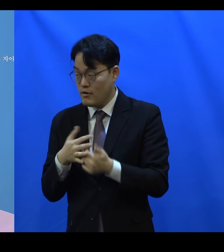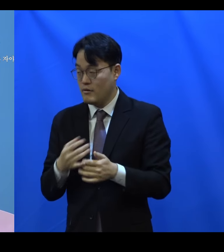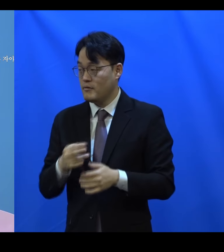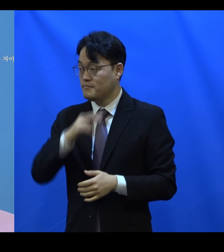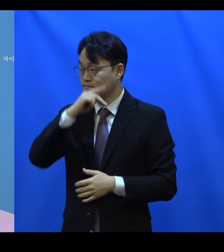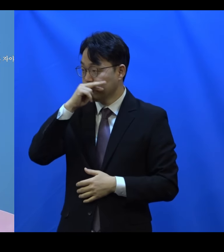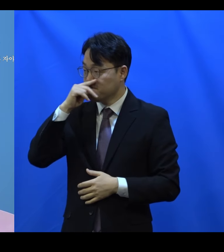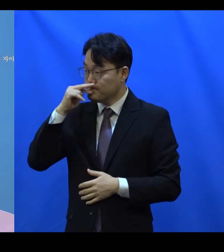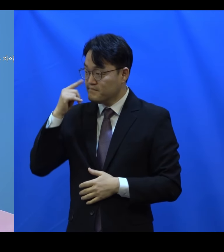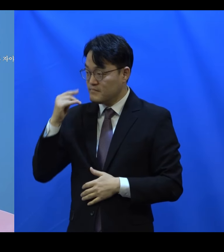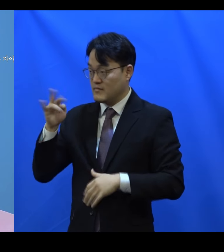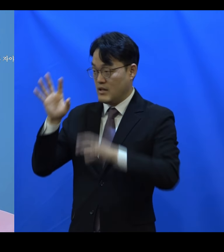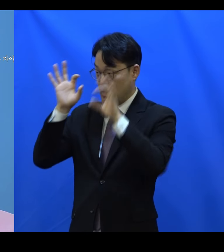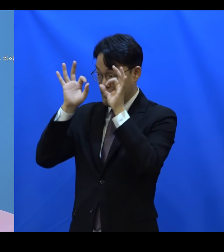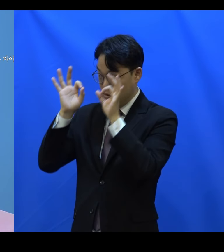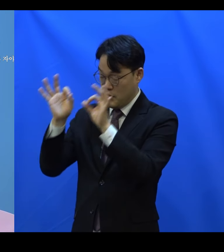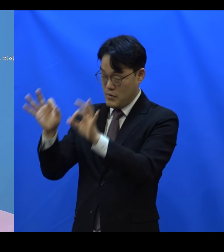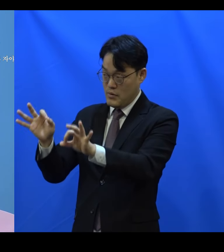거예요. 오감이 다 동원.